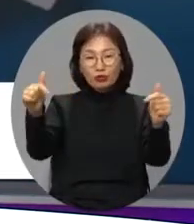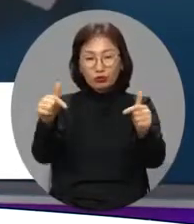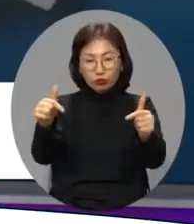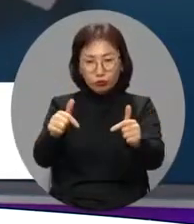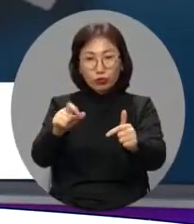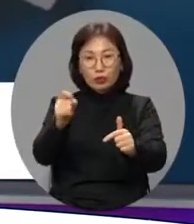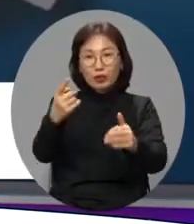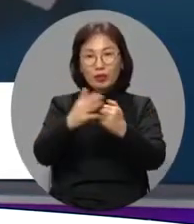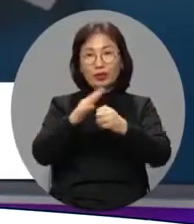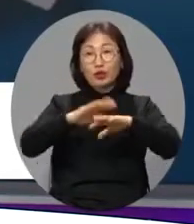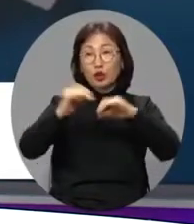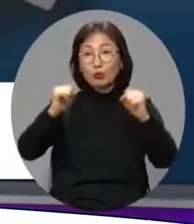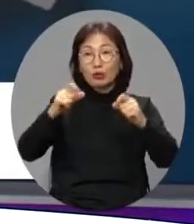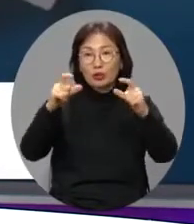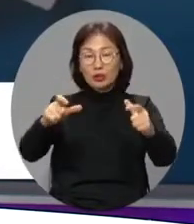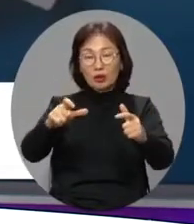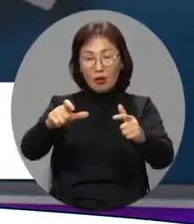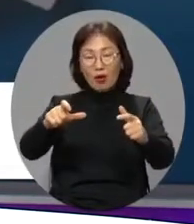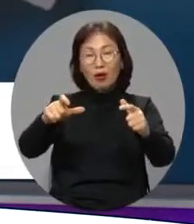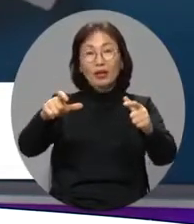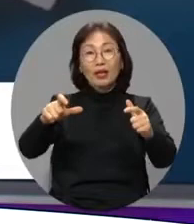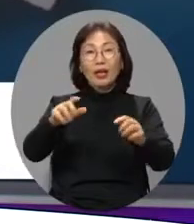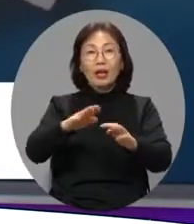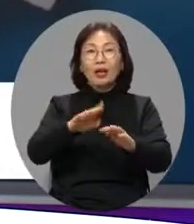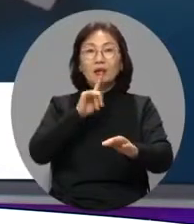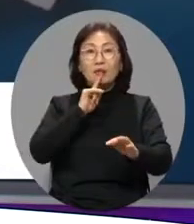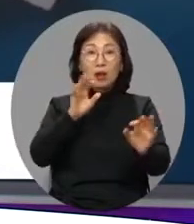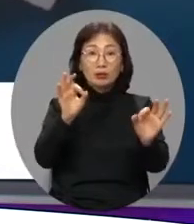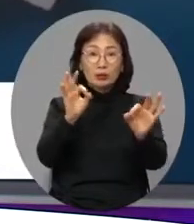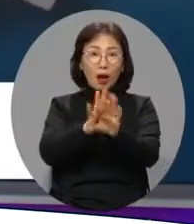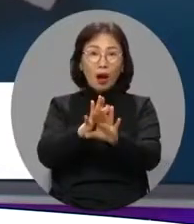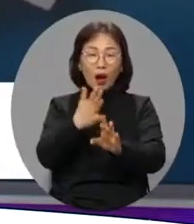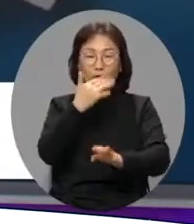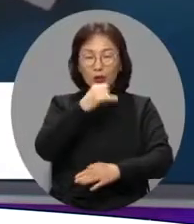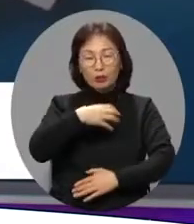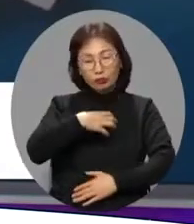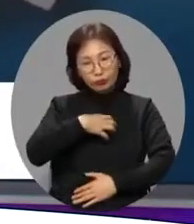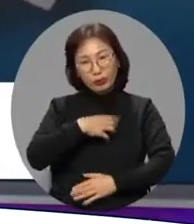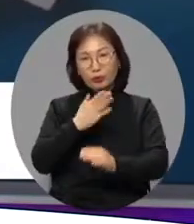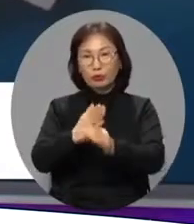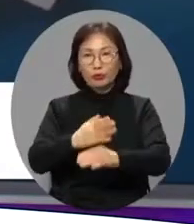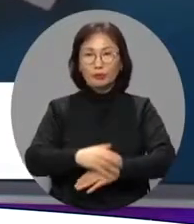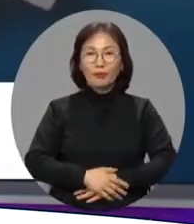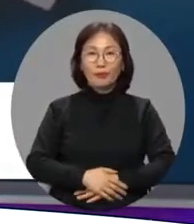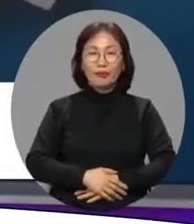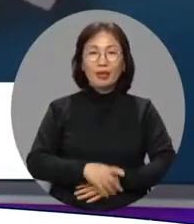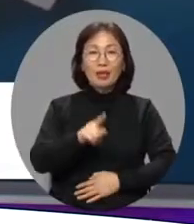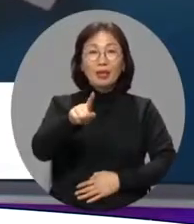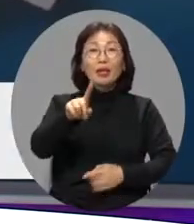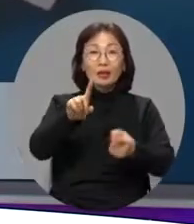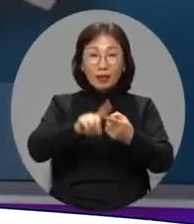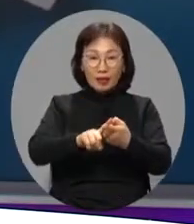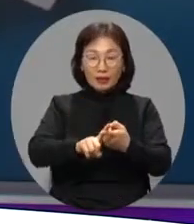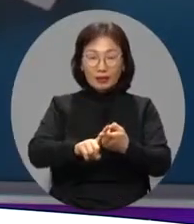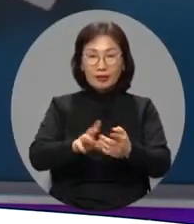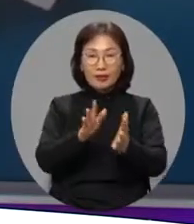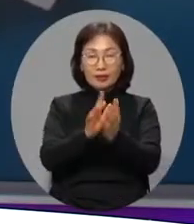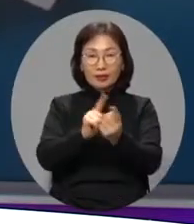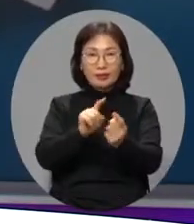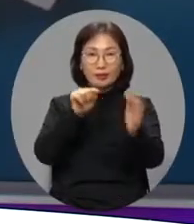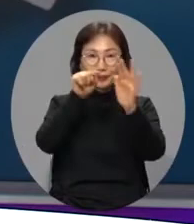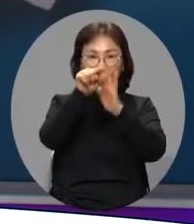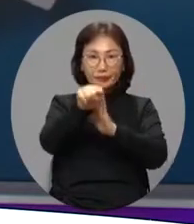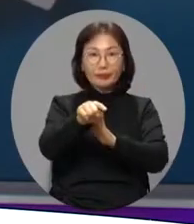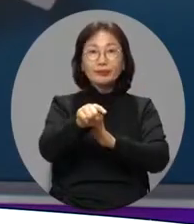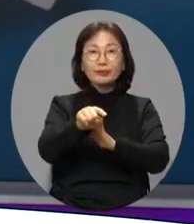전라북도 라는 행정구역이 아예 사라질 수 있다는 우려까지 나옵니다 이슈가 있는 현장을 깊이 파헤치는